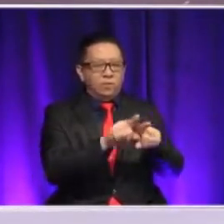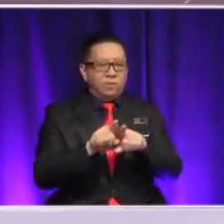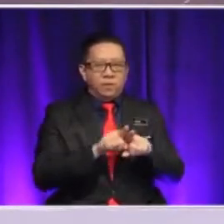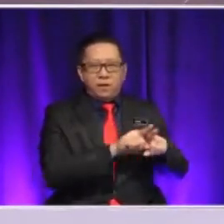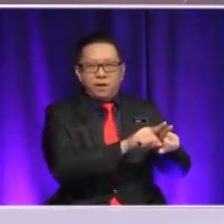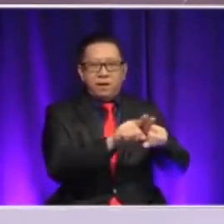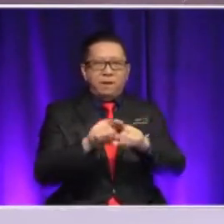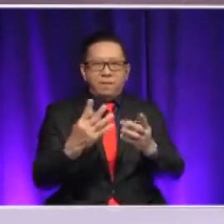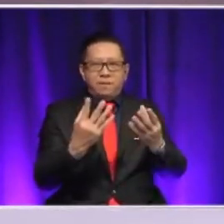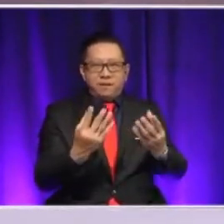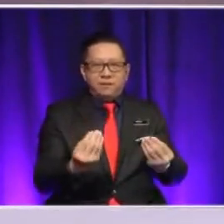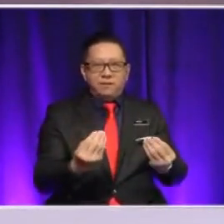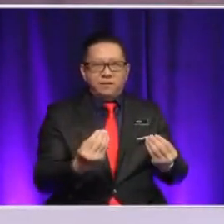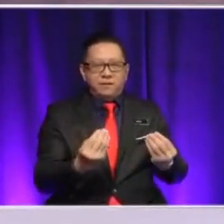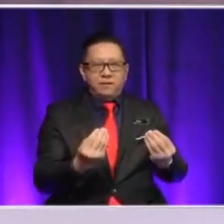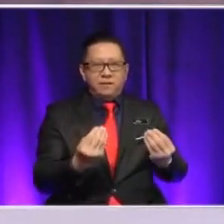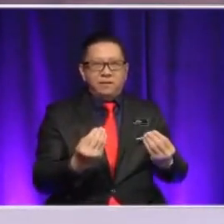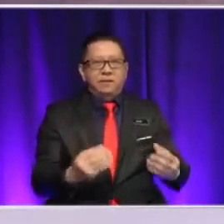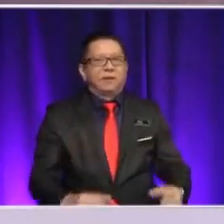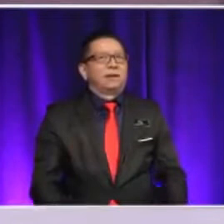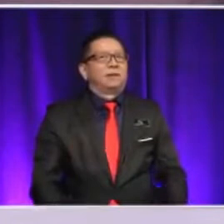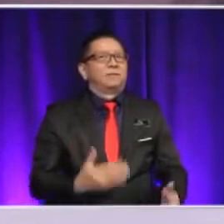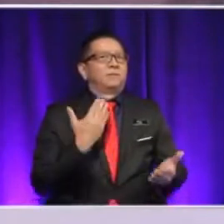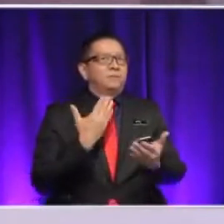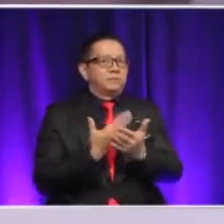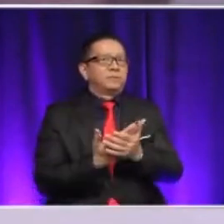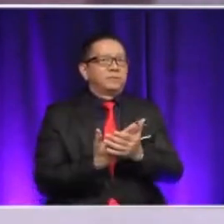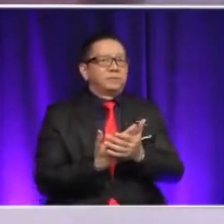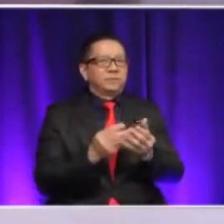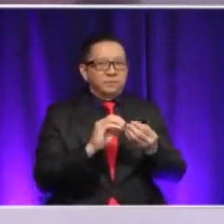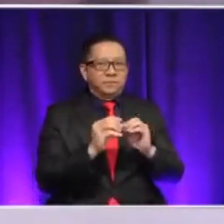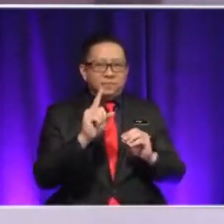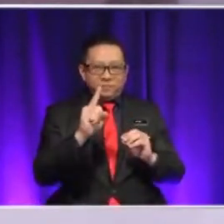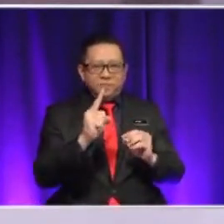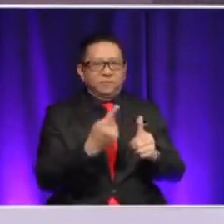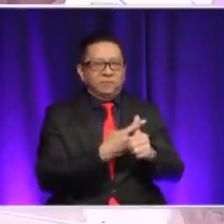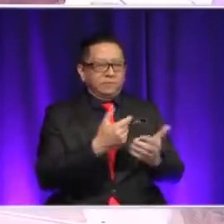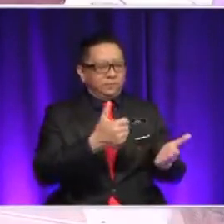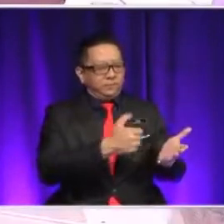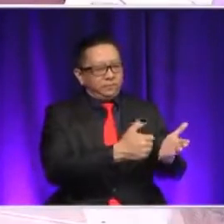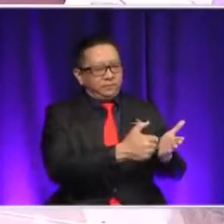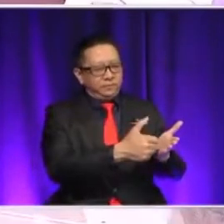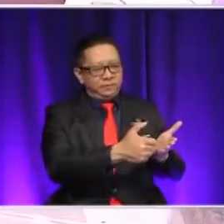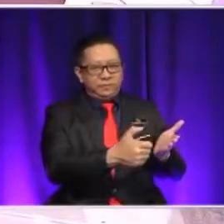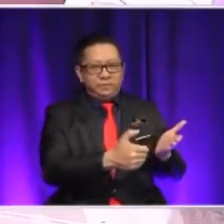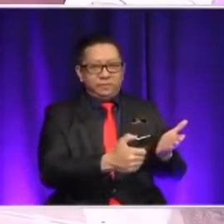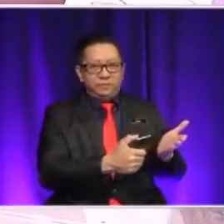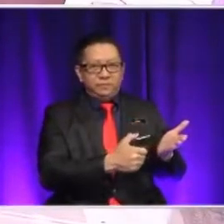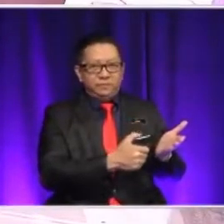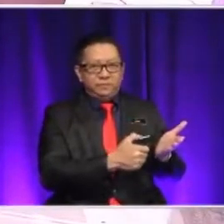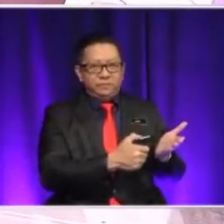lukisan Jibril juga boleh pertama kita sembuh dulu oke